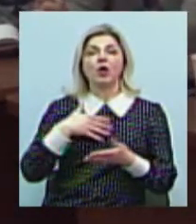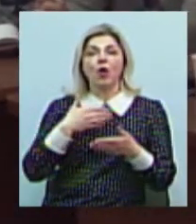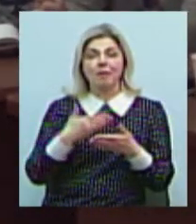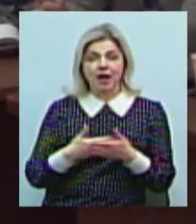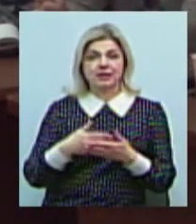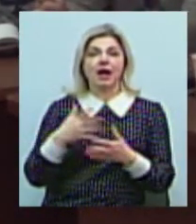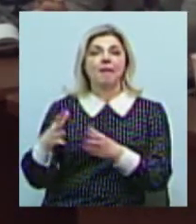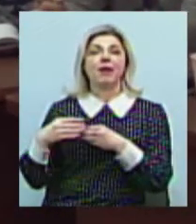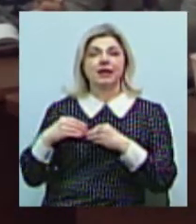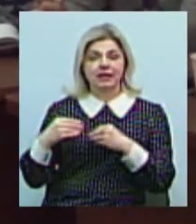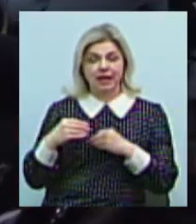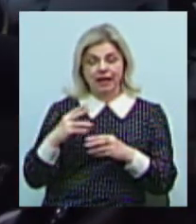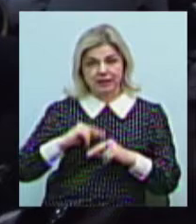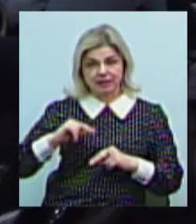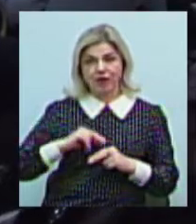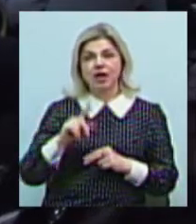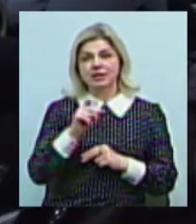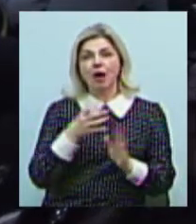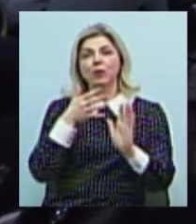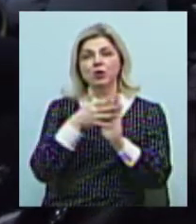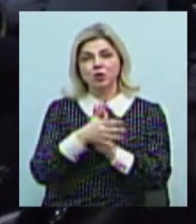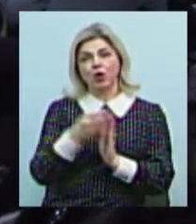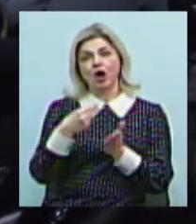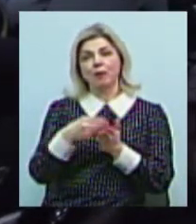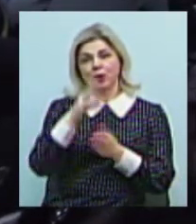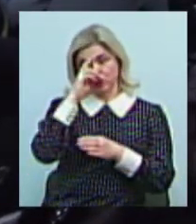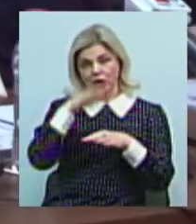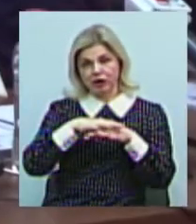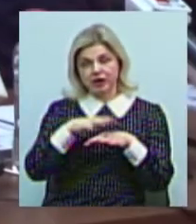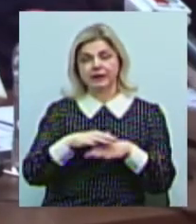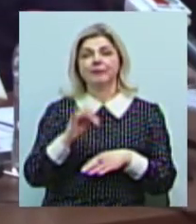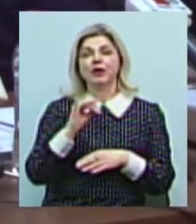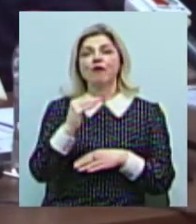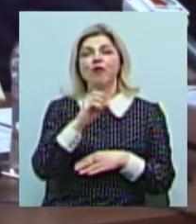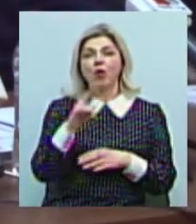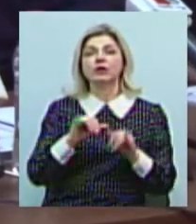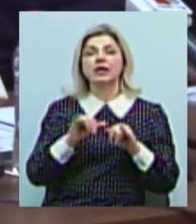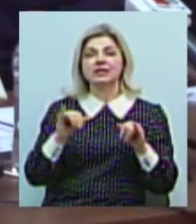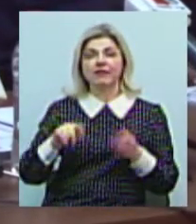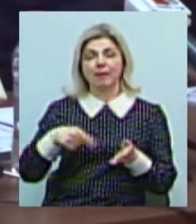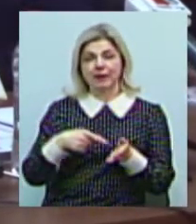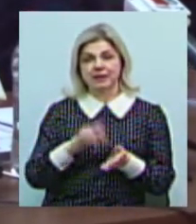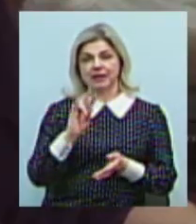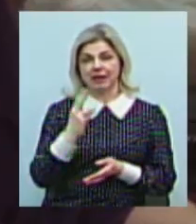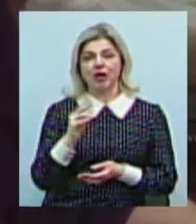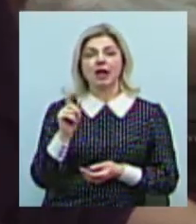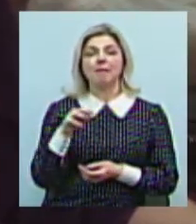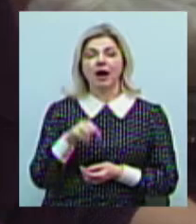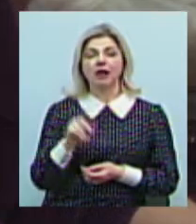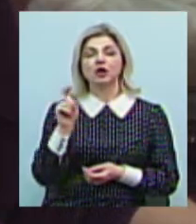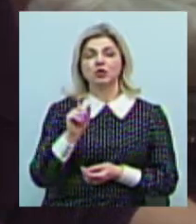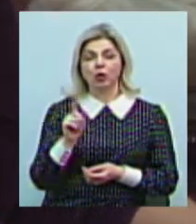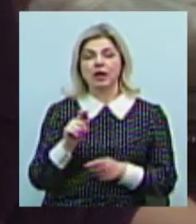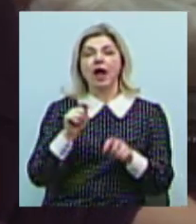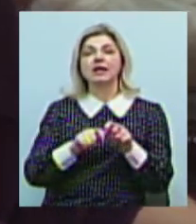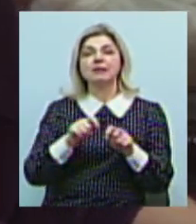прозорі місцеві бюджети. Говорить директор проекту та громадської організації «Фонд розвитку міста Миколаєва» Михайло Золотухін. Експерт